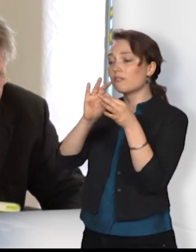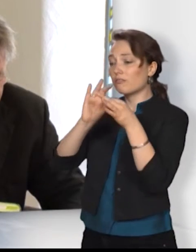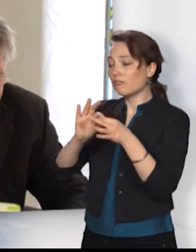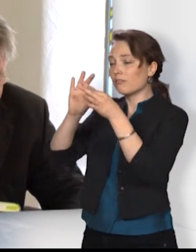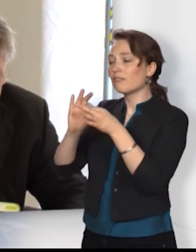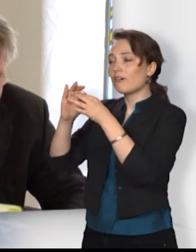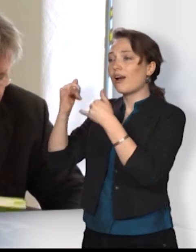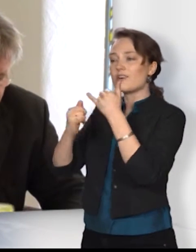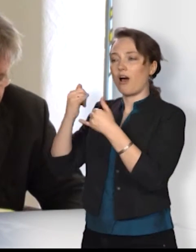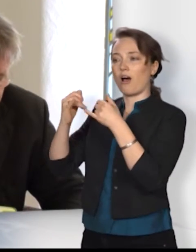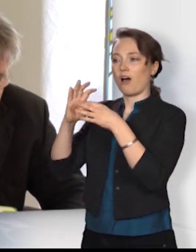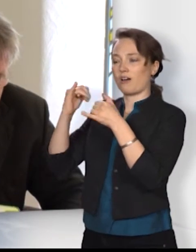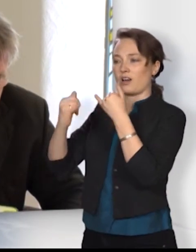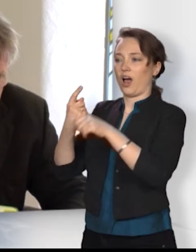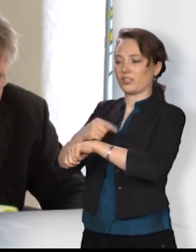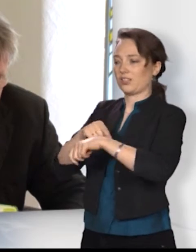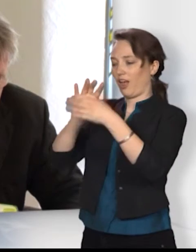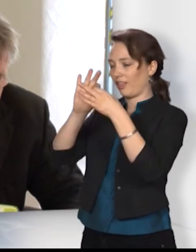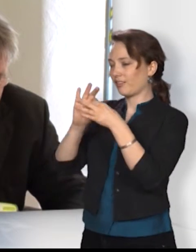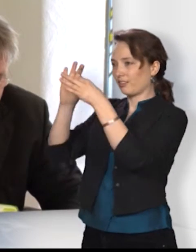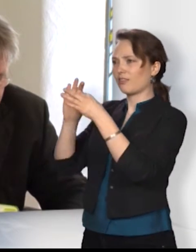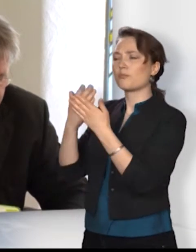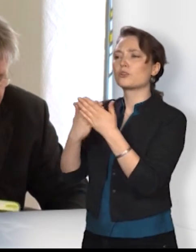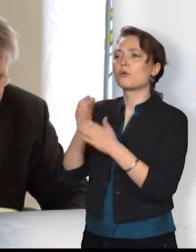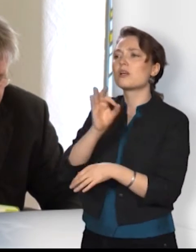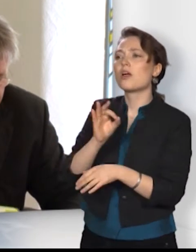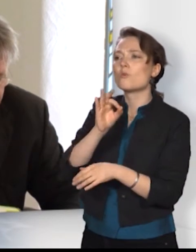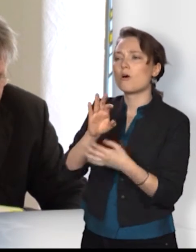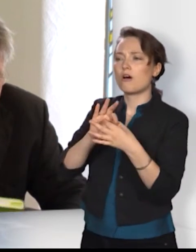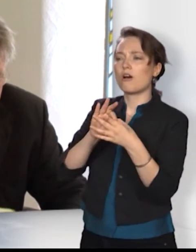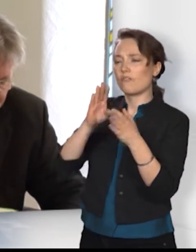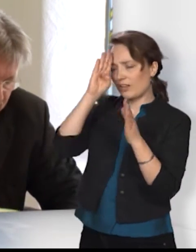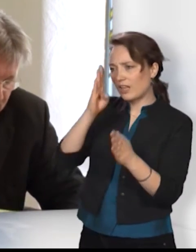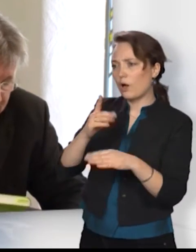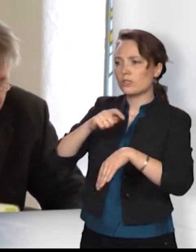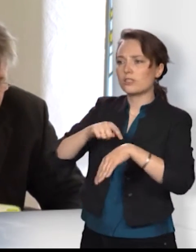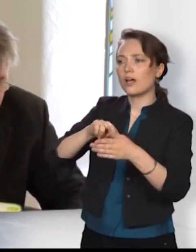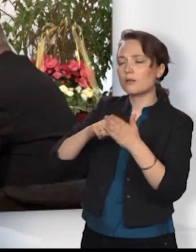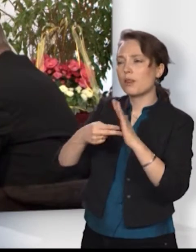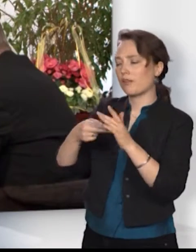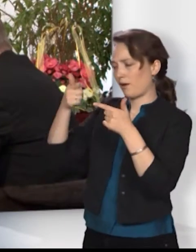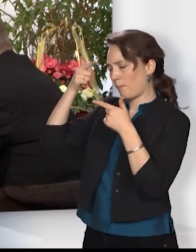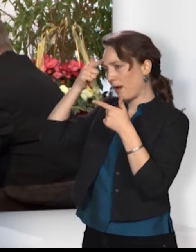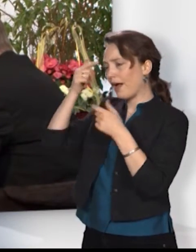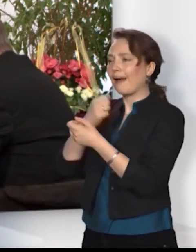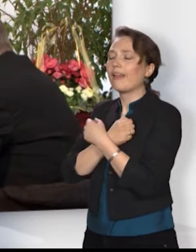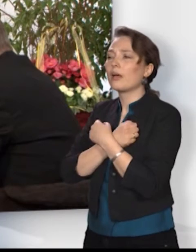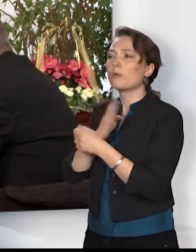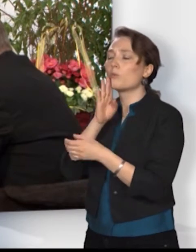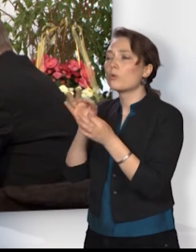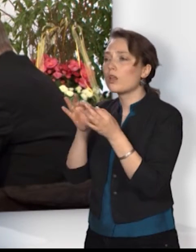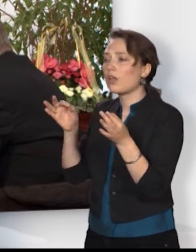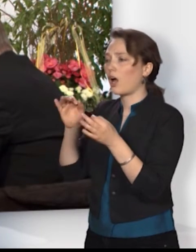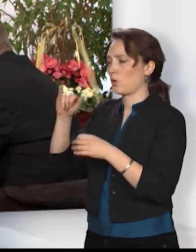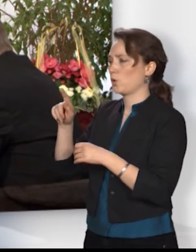der Jahreszeit. Also zum Beispiel im Januar geht es um Vertrauen, Zeit und Pläne, im Mai geht es um Liebe, Muttertag, im Juli